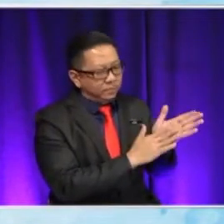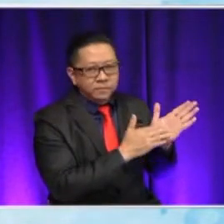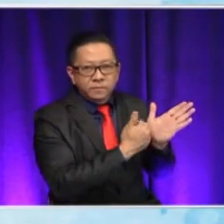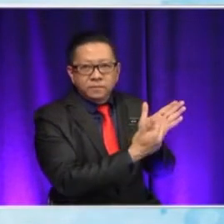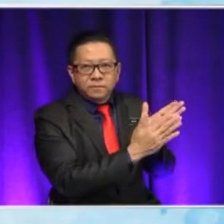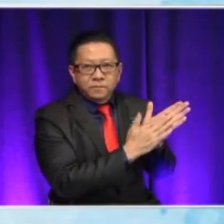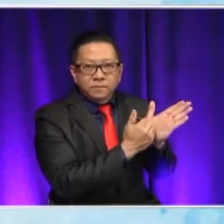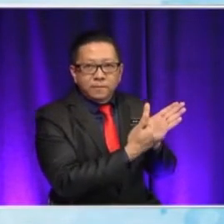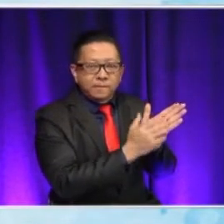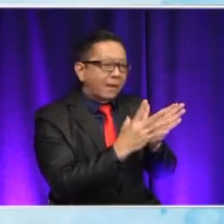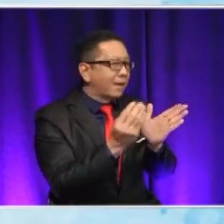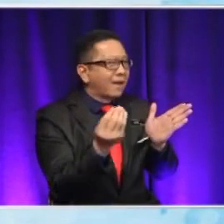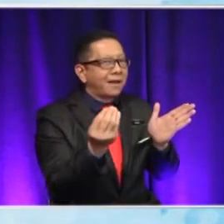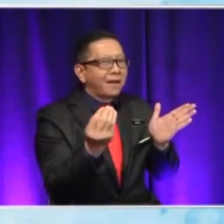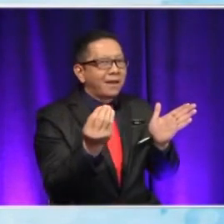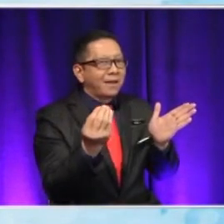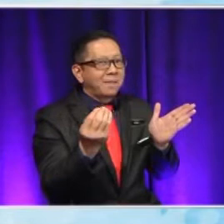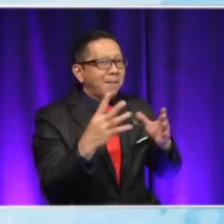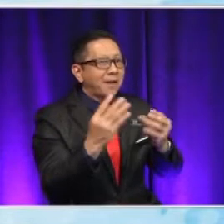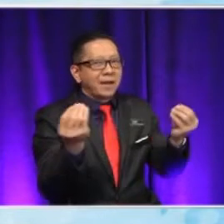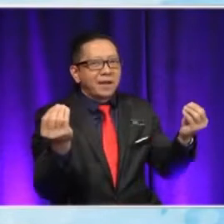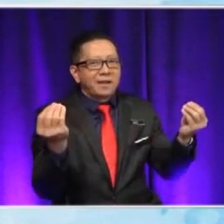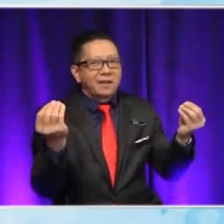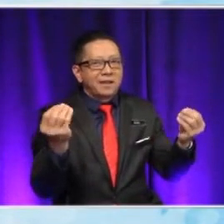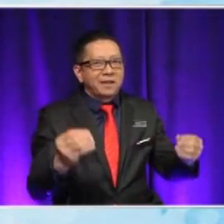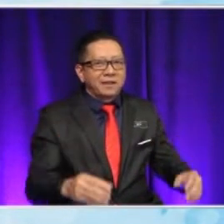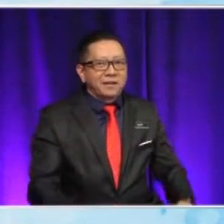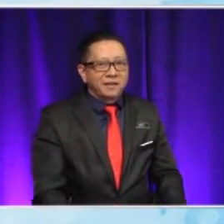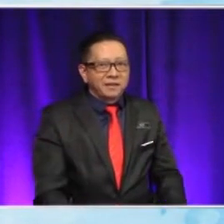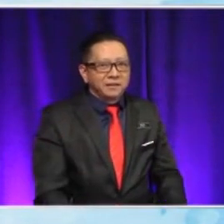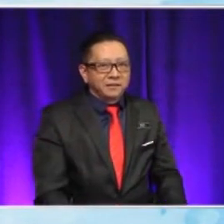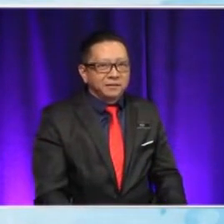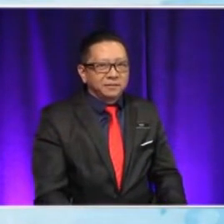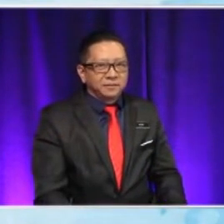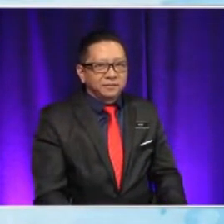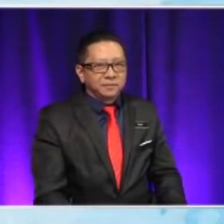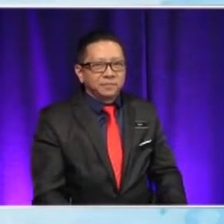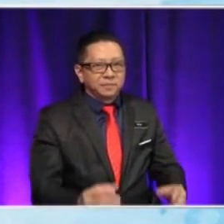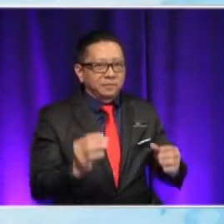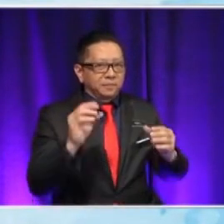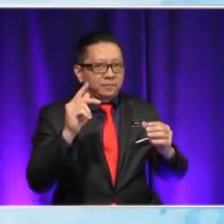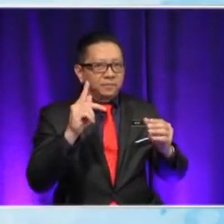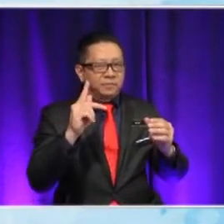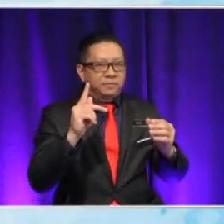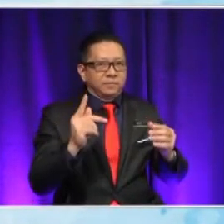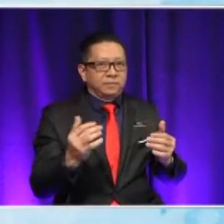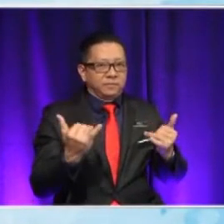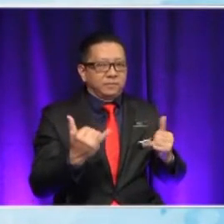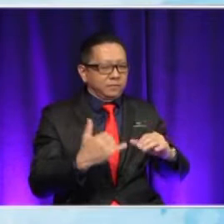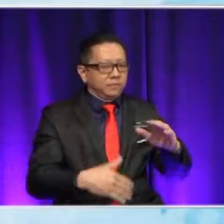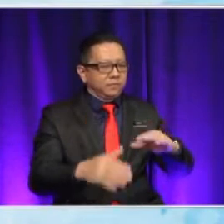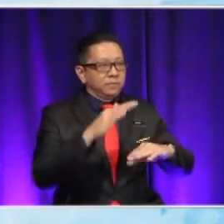Hei Rasya Yes keyboard Akifah baiyi Udah tengok bahagian atas udah